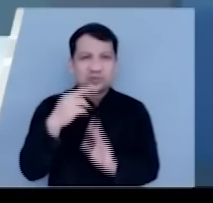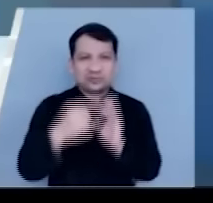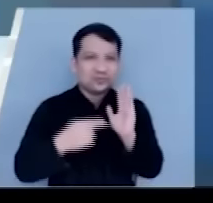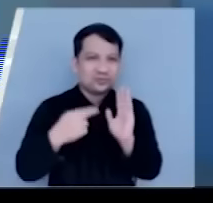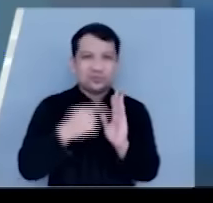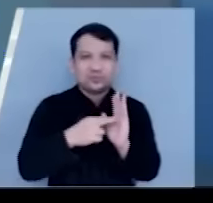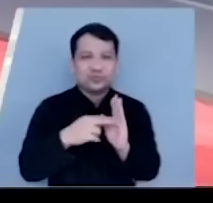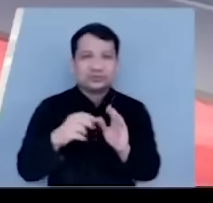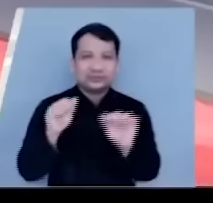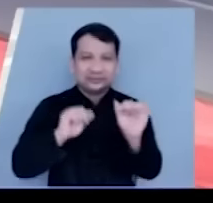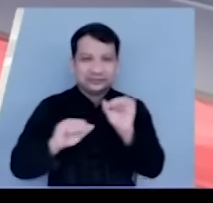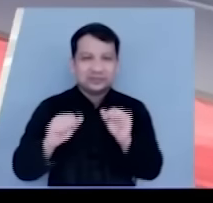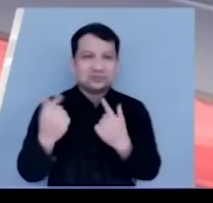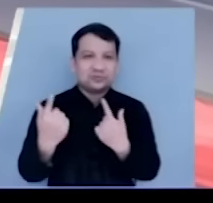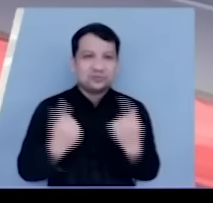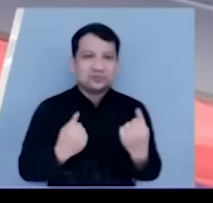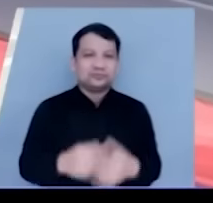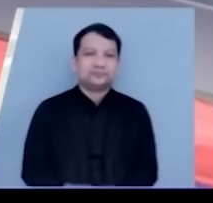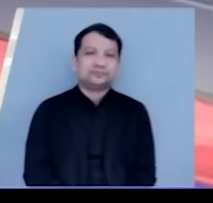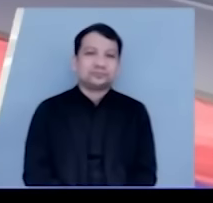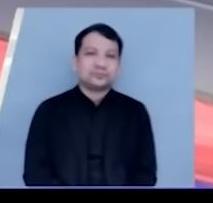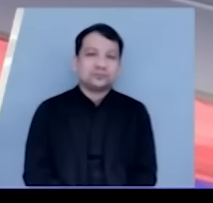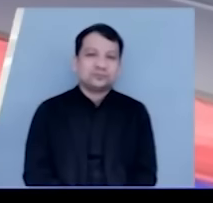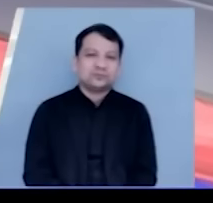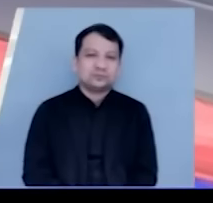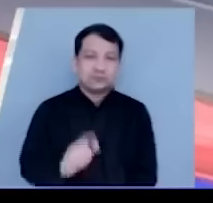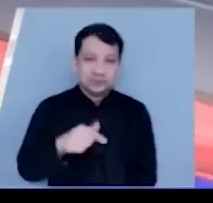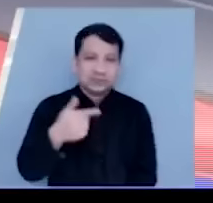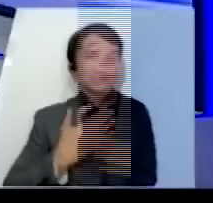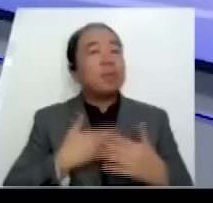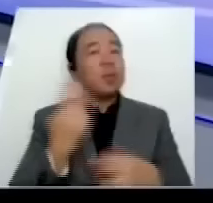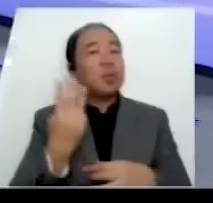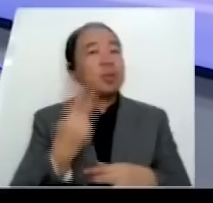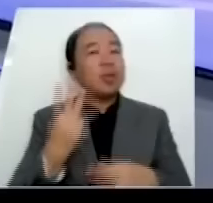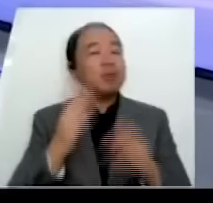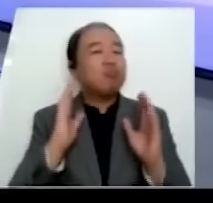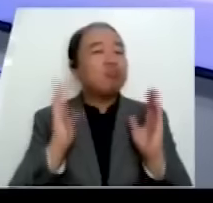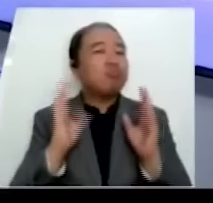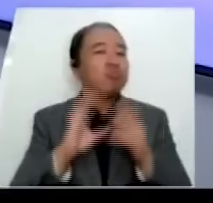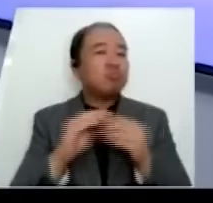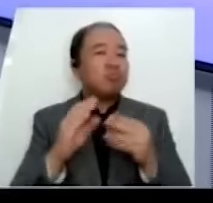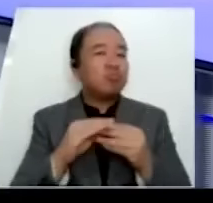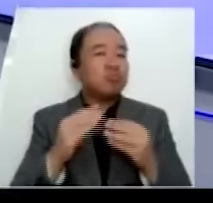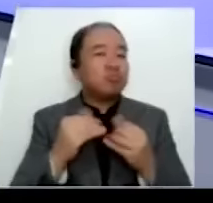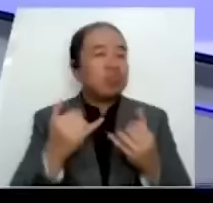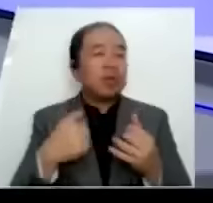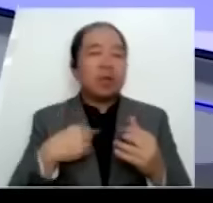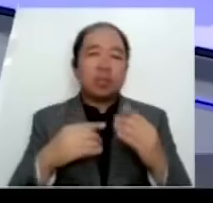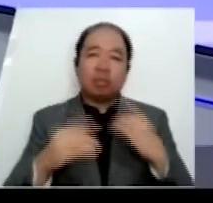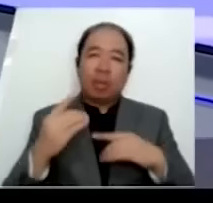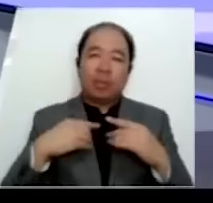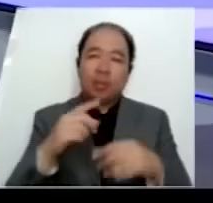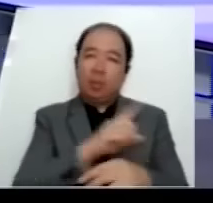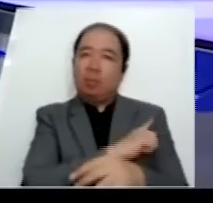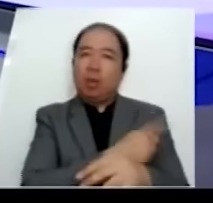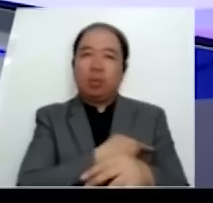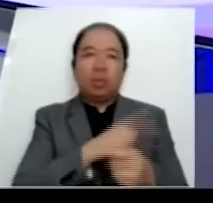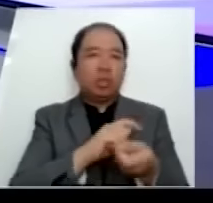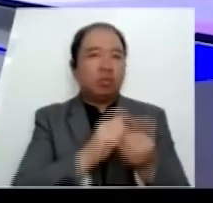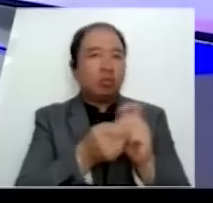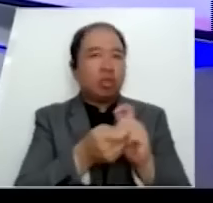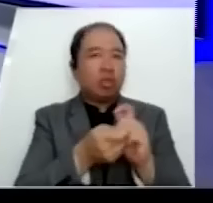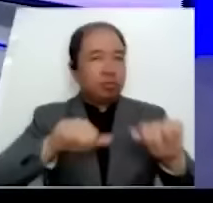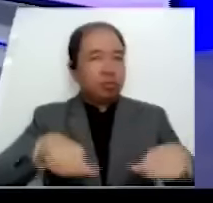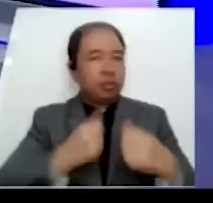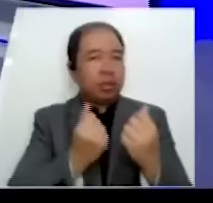Aubrey Carampel, updated sa Showbiz Happening. Dramatic and powerful ang Transformation Challenge. Ala Teacher